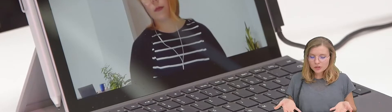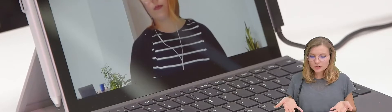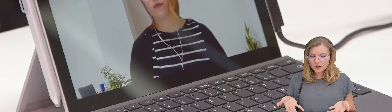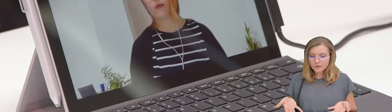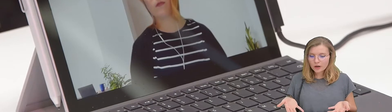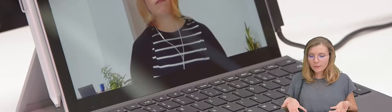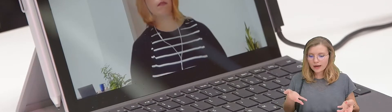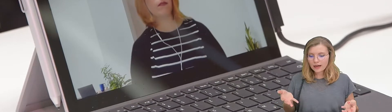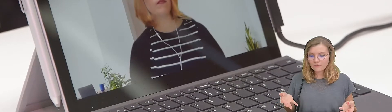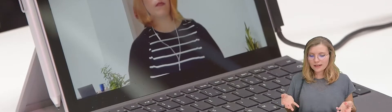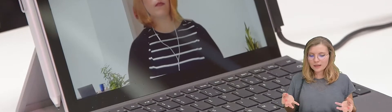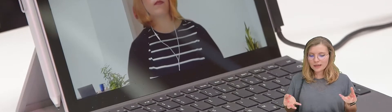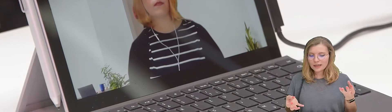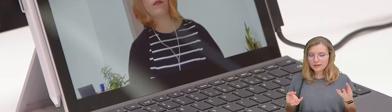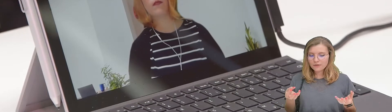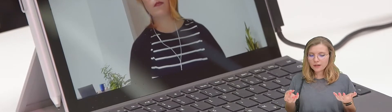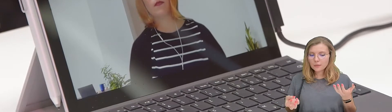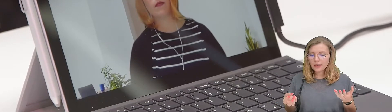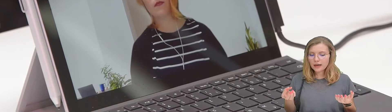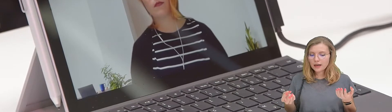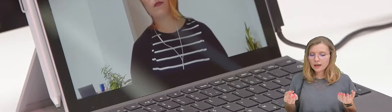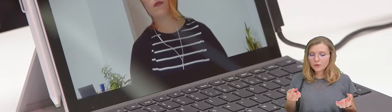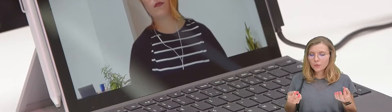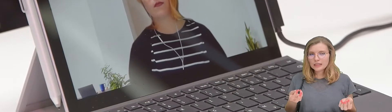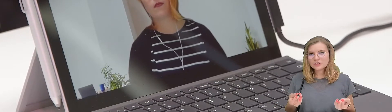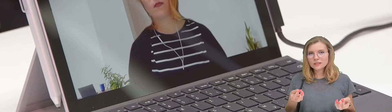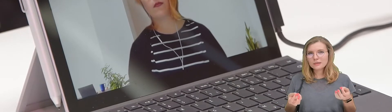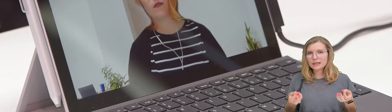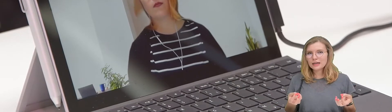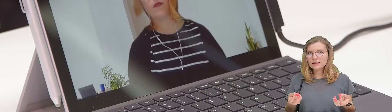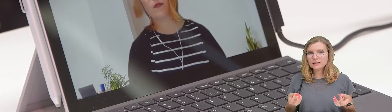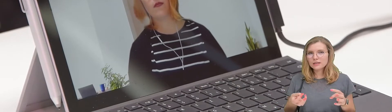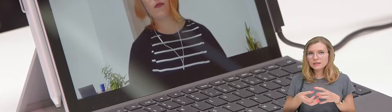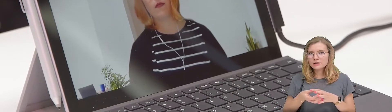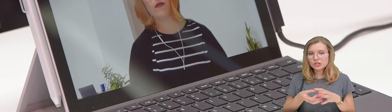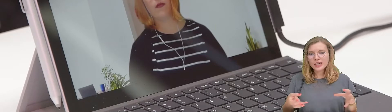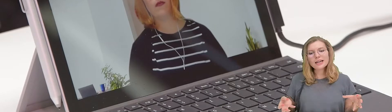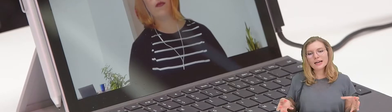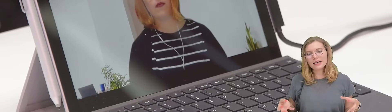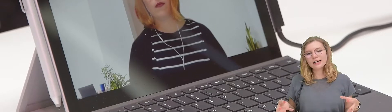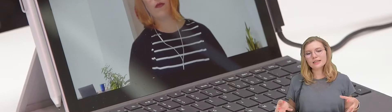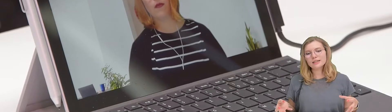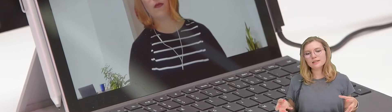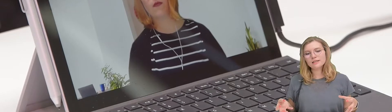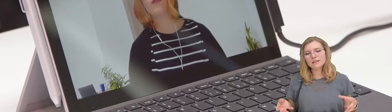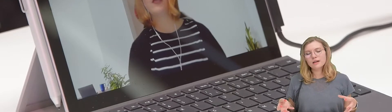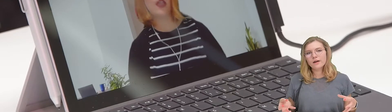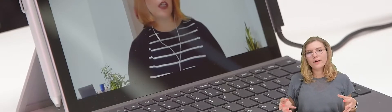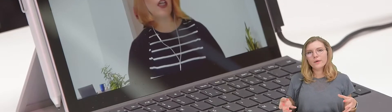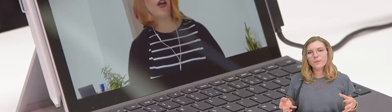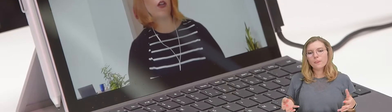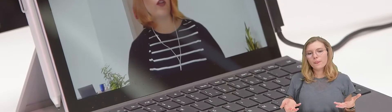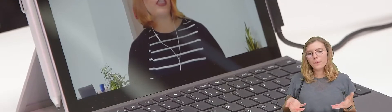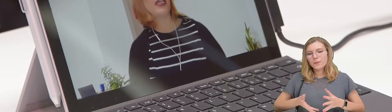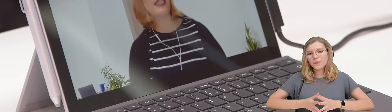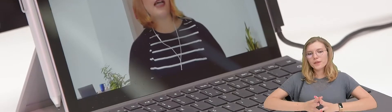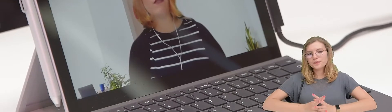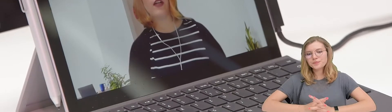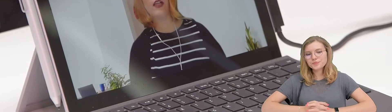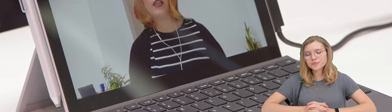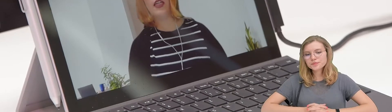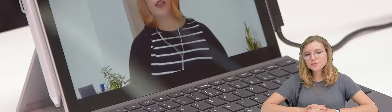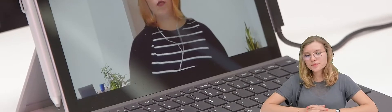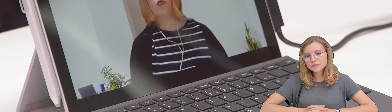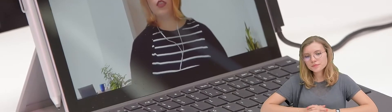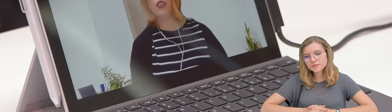eine Emoji-Story wunderbar, weil man dann viel mehr über das, was man da stehen hat, nachdenkt. Genau, das wollte ich gerade sagen,